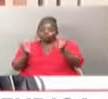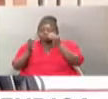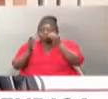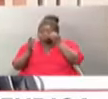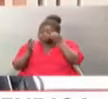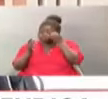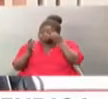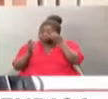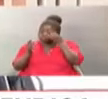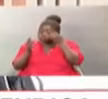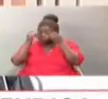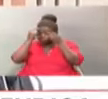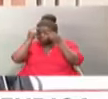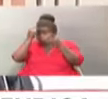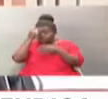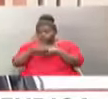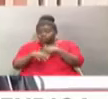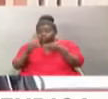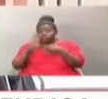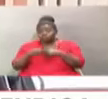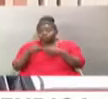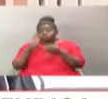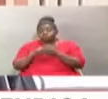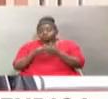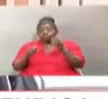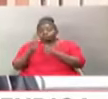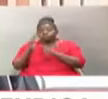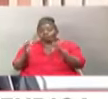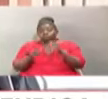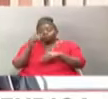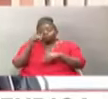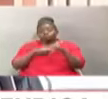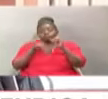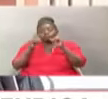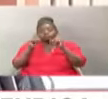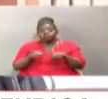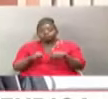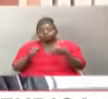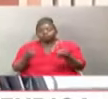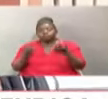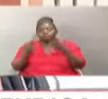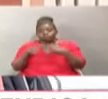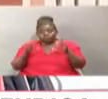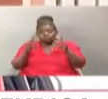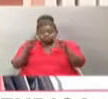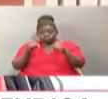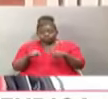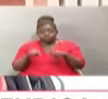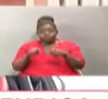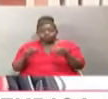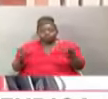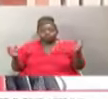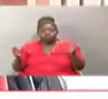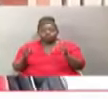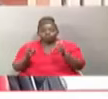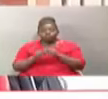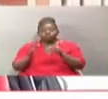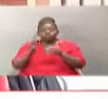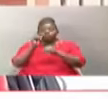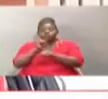lw'okubanga etuwadde ssente ezikola enteekateeka y'okulonda tusobodde okuba nga tumaliriza olwaleero nga tufundikira omulimu